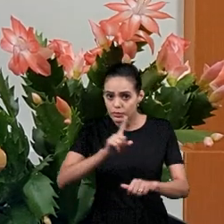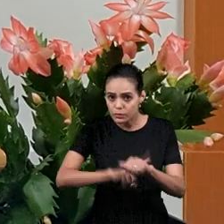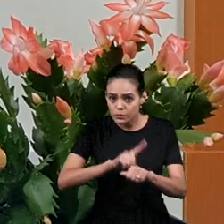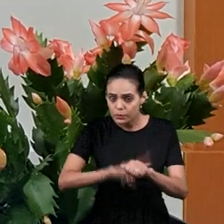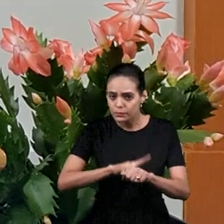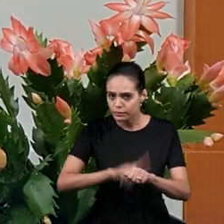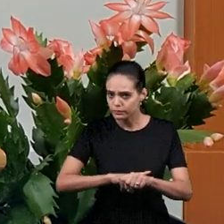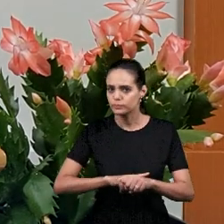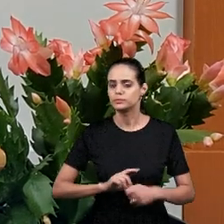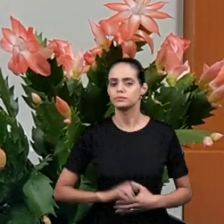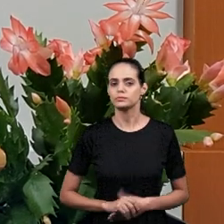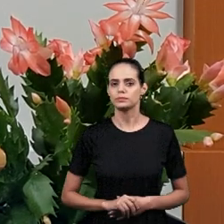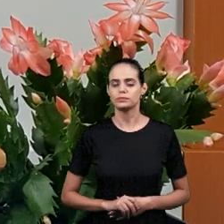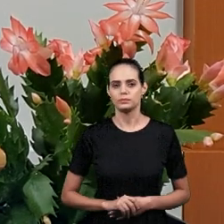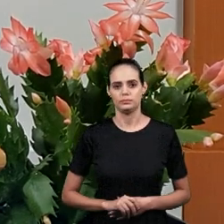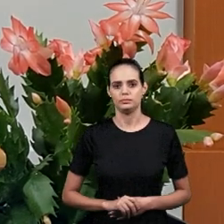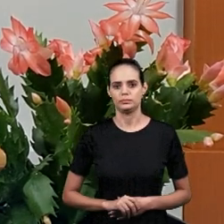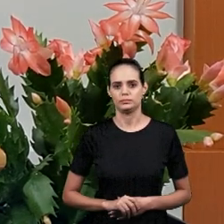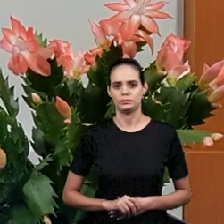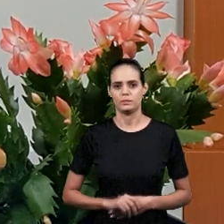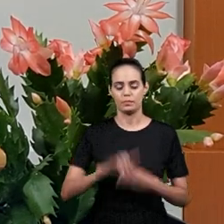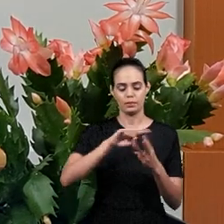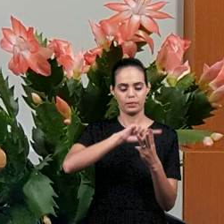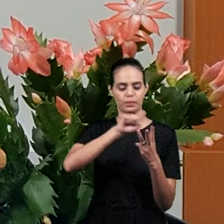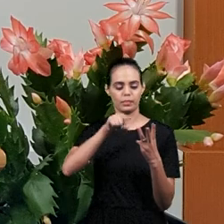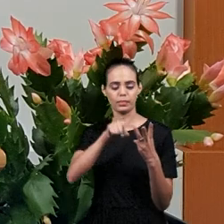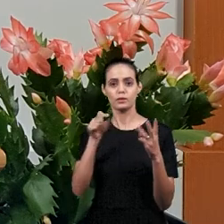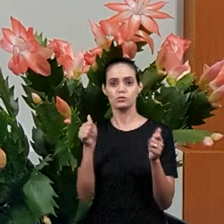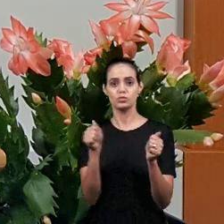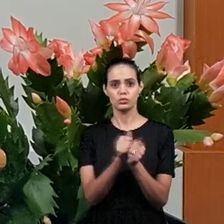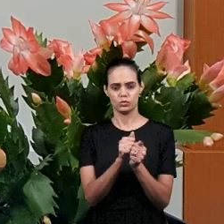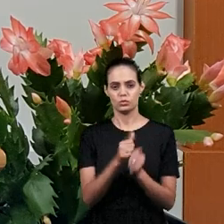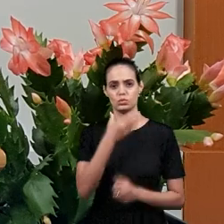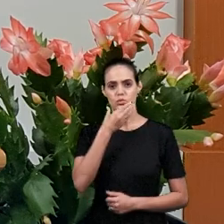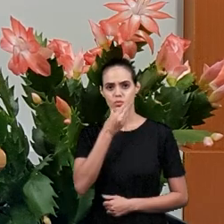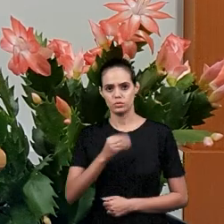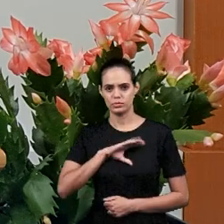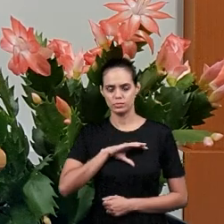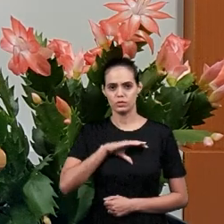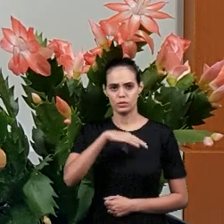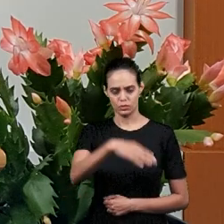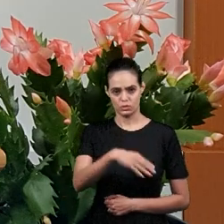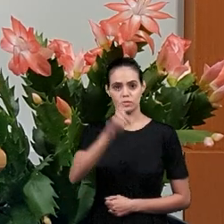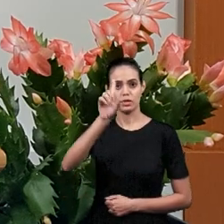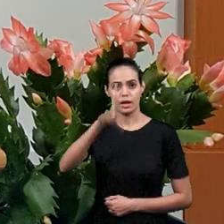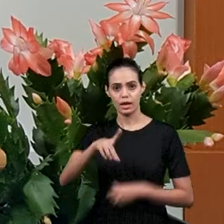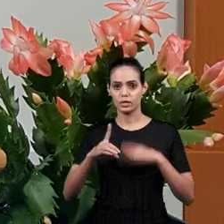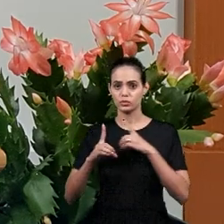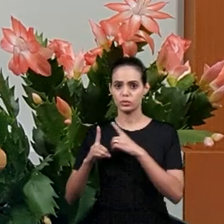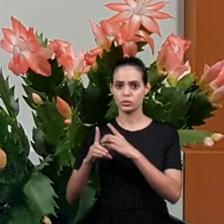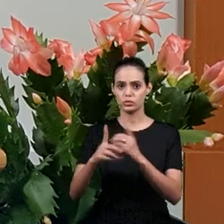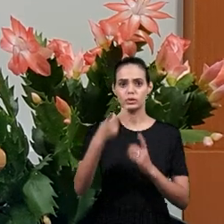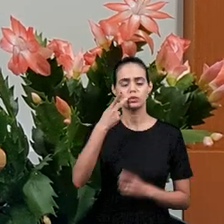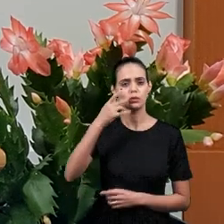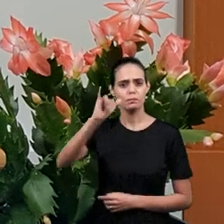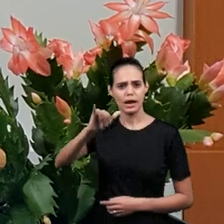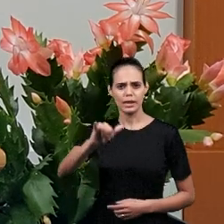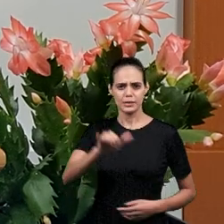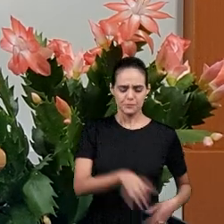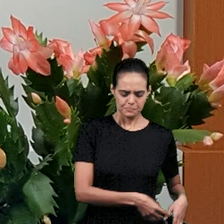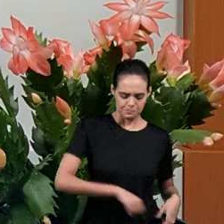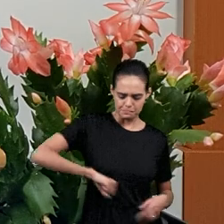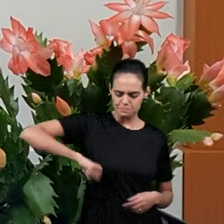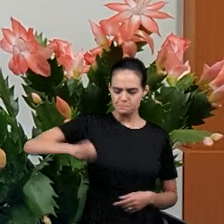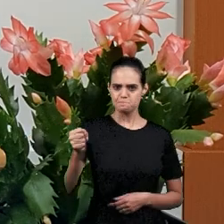3 vaillants. C'est la doctrine du Père. Donc, il ne lâche pas l'épée. Dans aucun moment, c'est